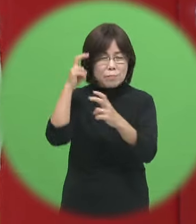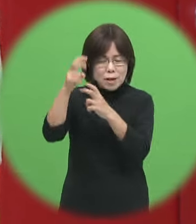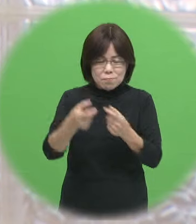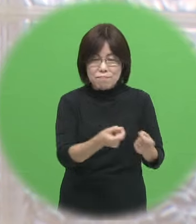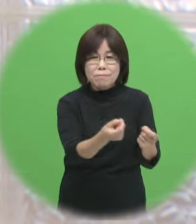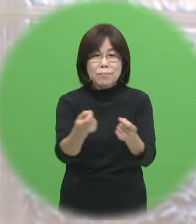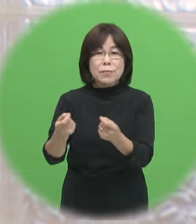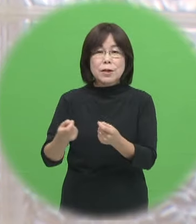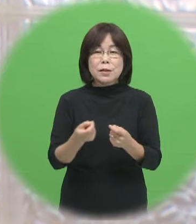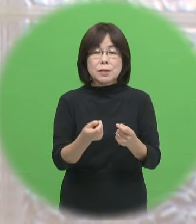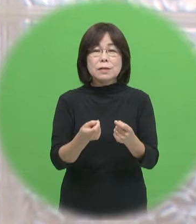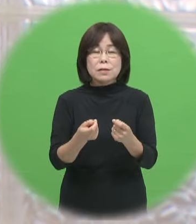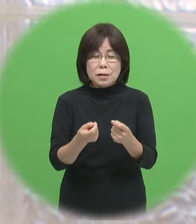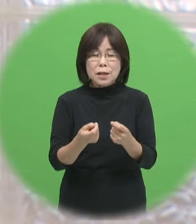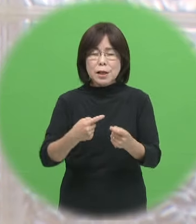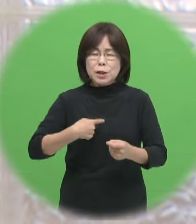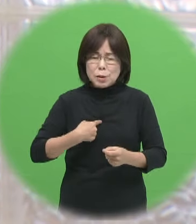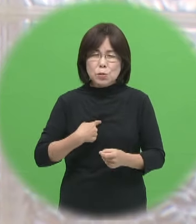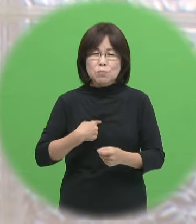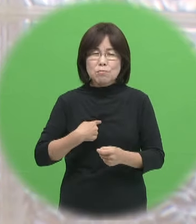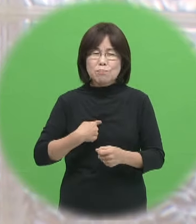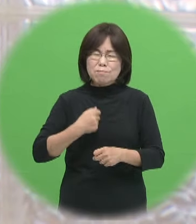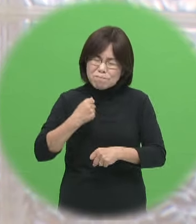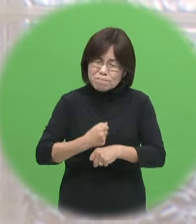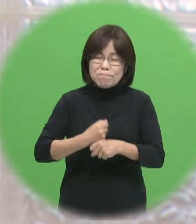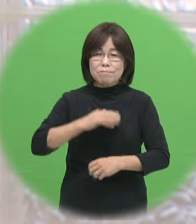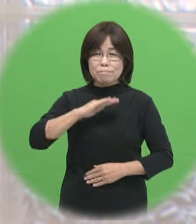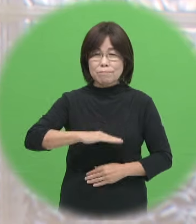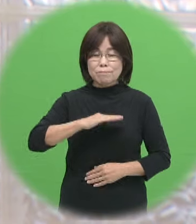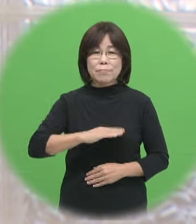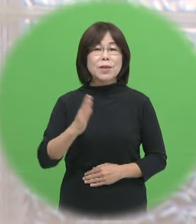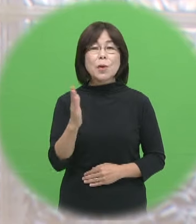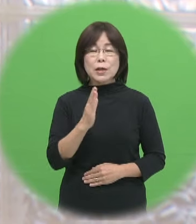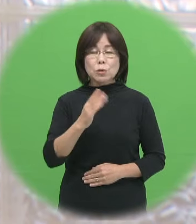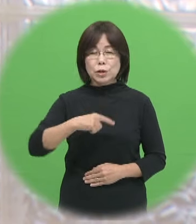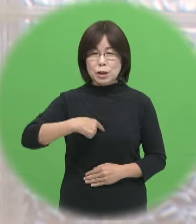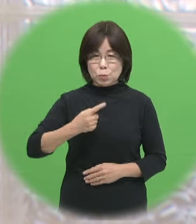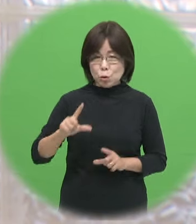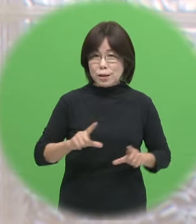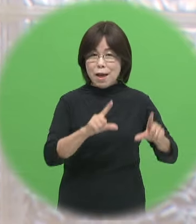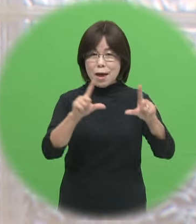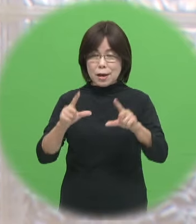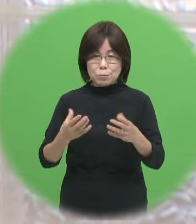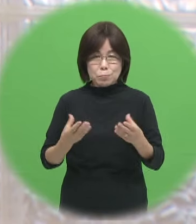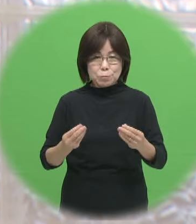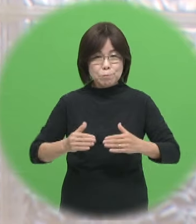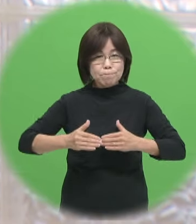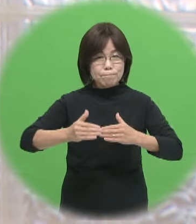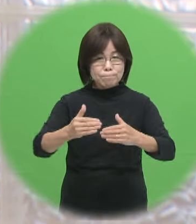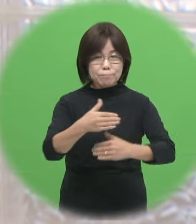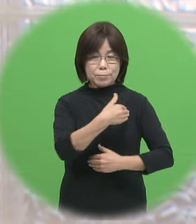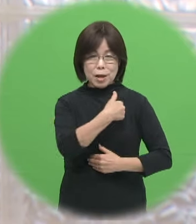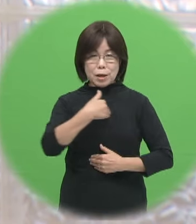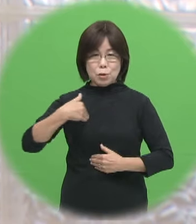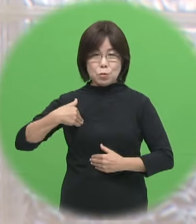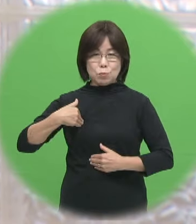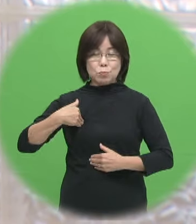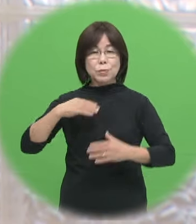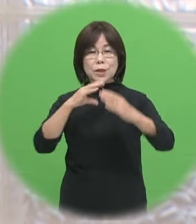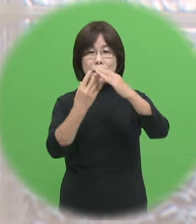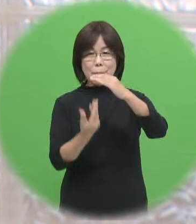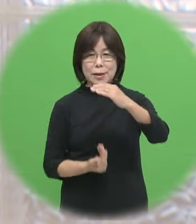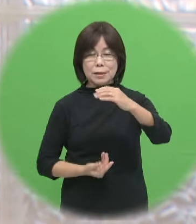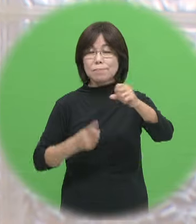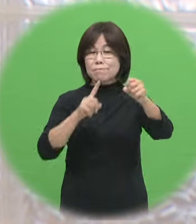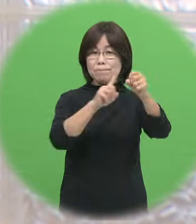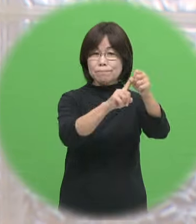ます。そのために自分を犠牲にするのではなく、自分の思い描いた道を歩み続けることができる